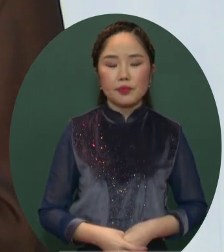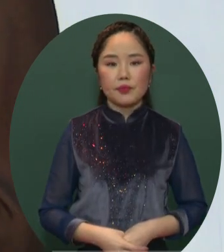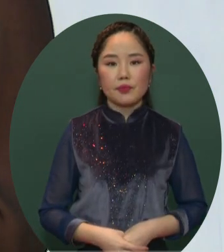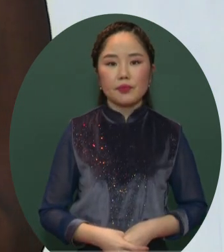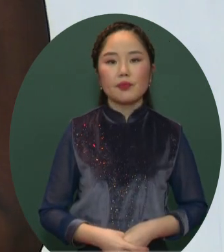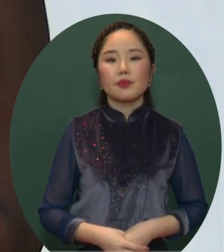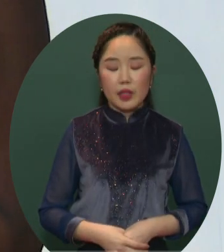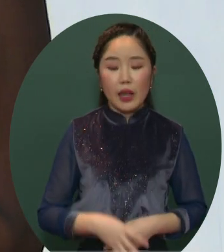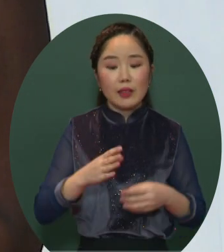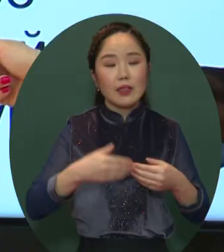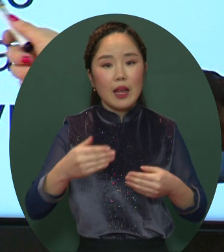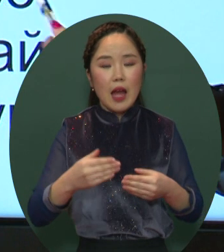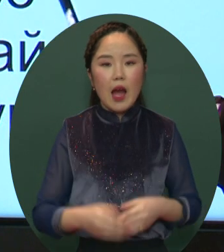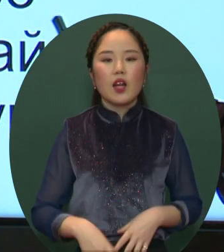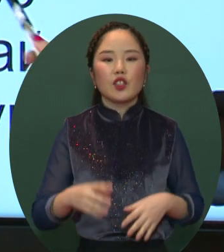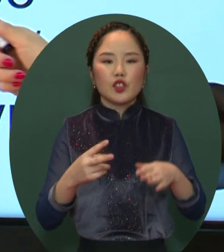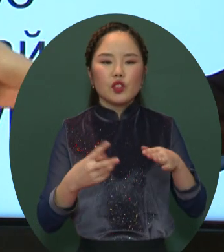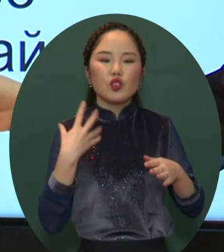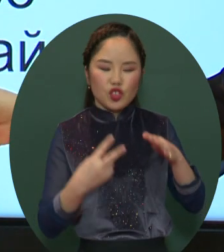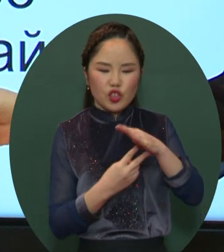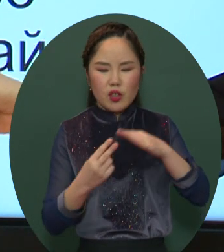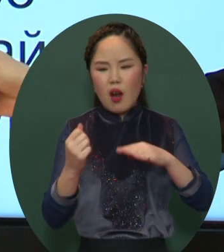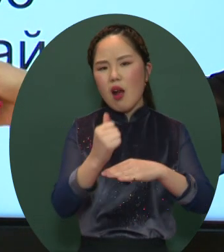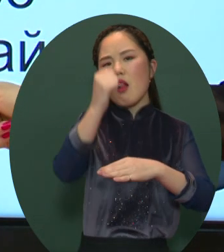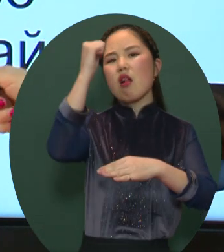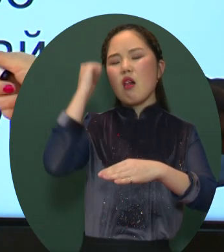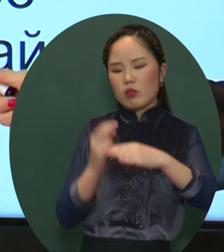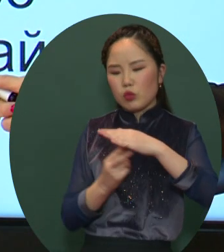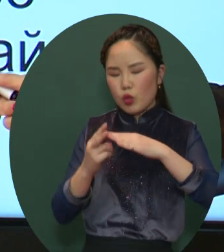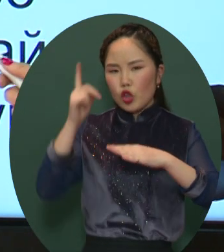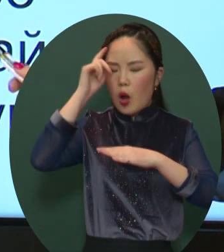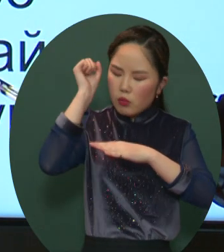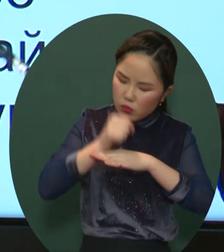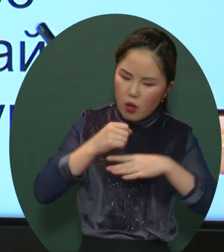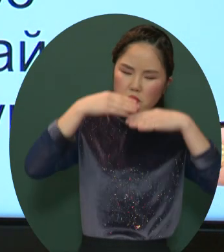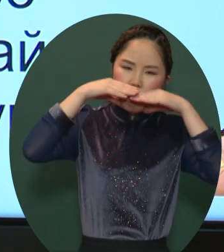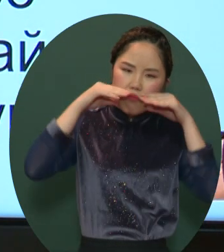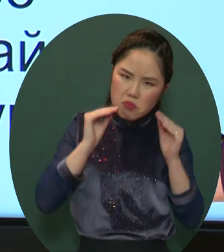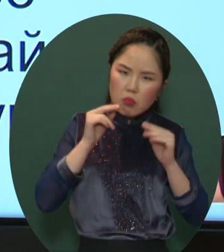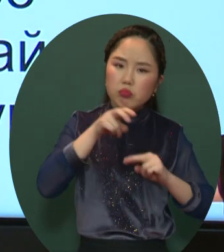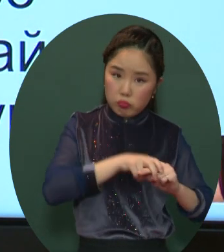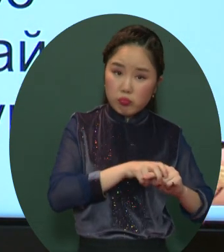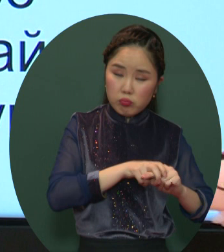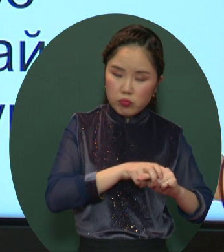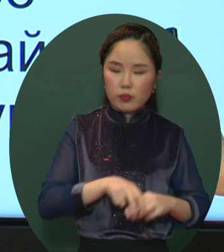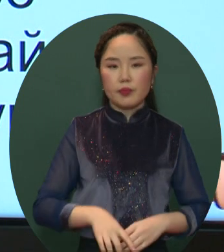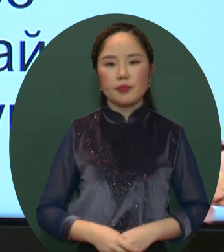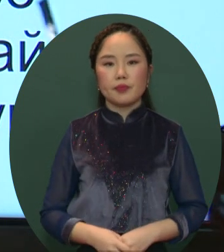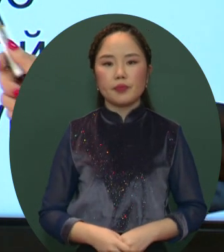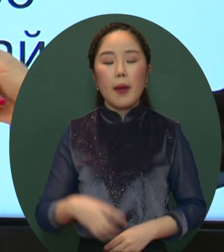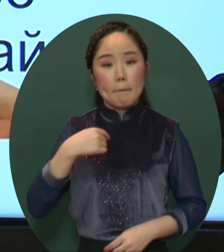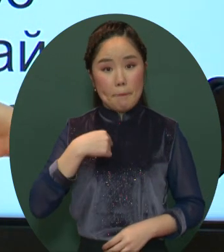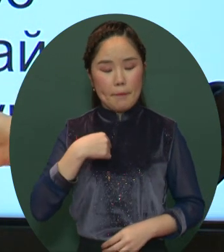Тэгээд арын ширээн дээр толгойгоо гудаалган уруу царайлаад сууж байв.